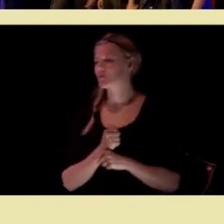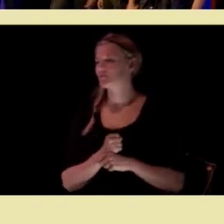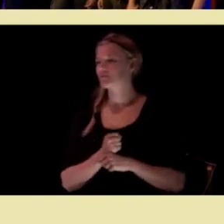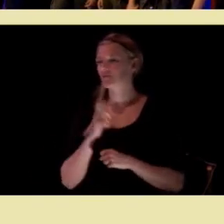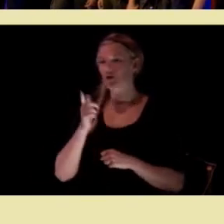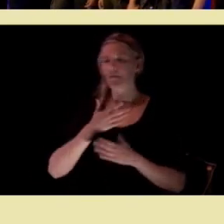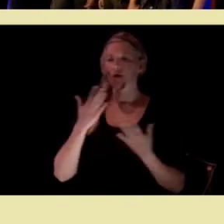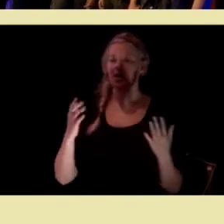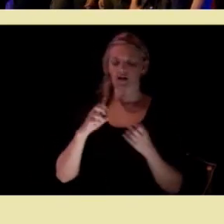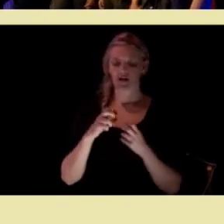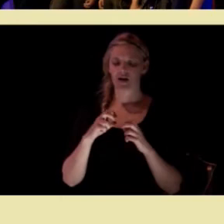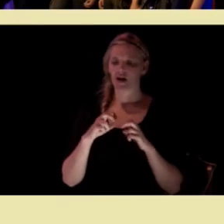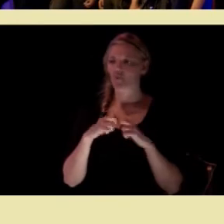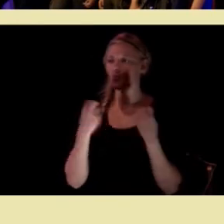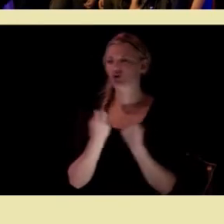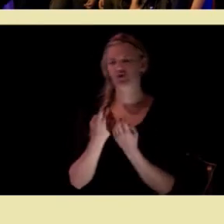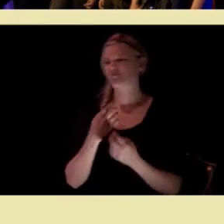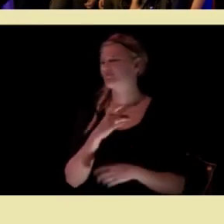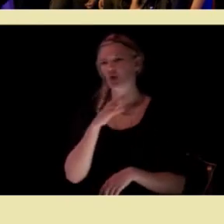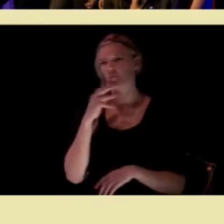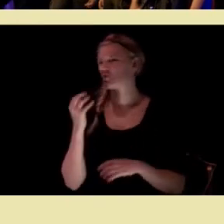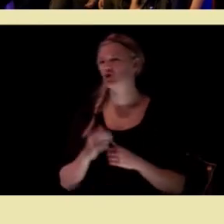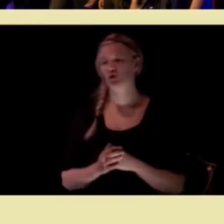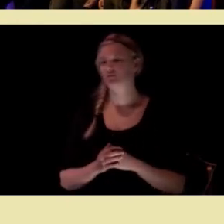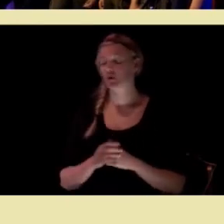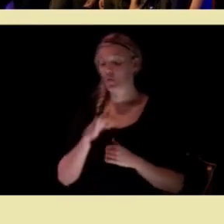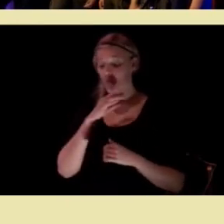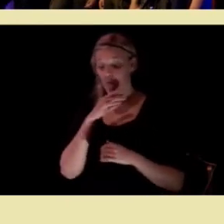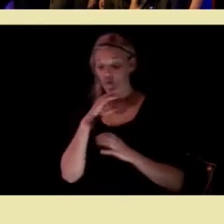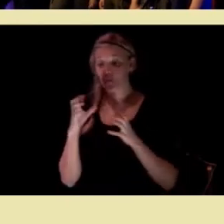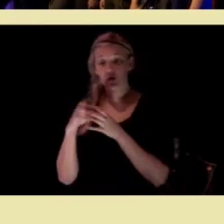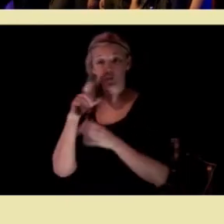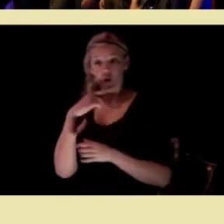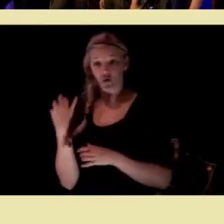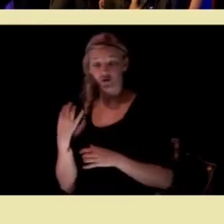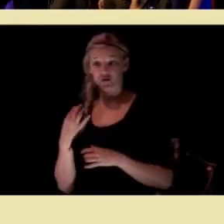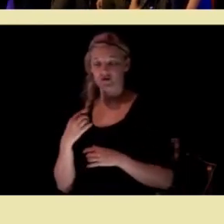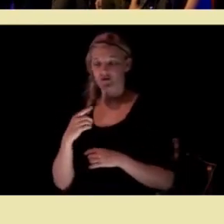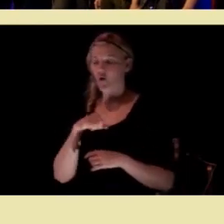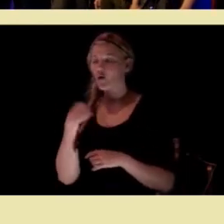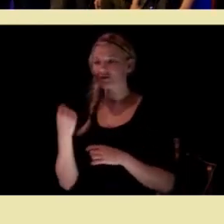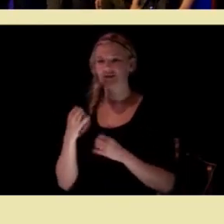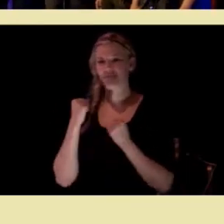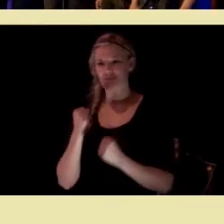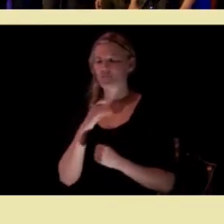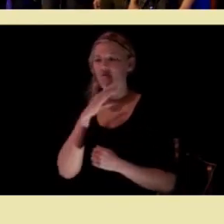tenker på det en del møter som alltid ikke like gøy, kanskje. Og I hvert fall møter med oss skal vi sørge for gøy.